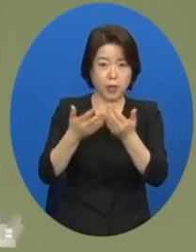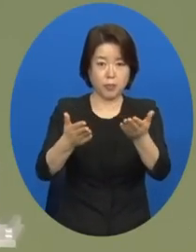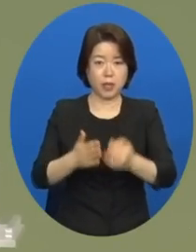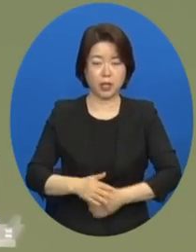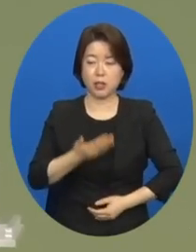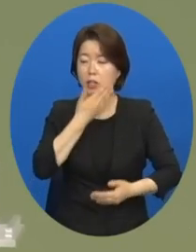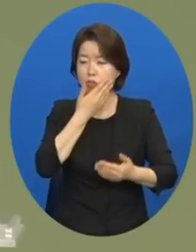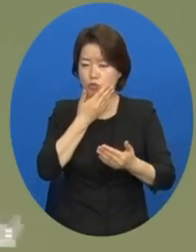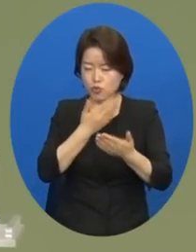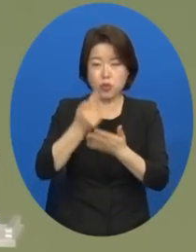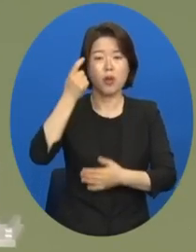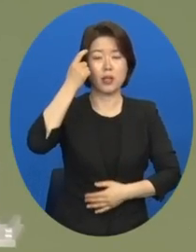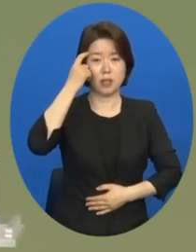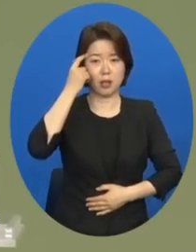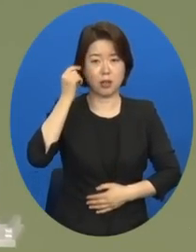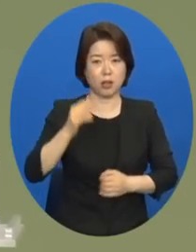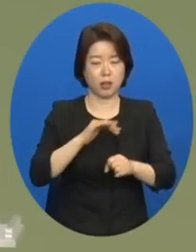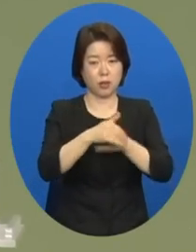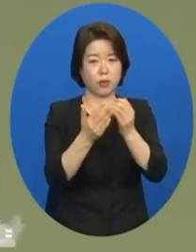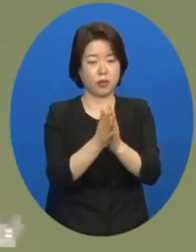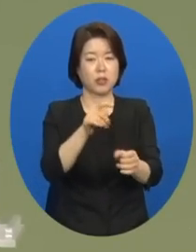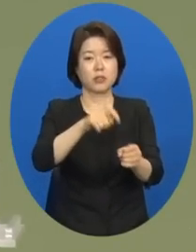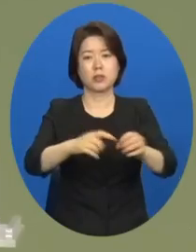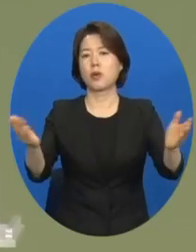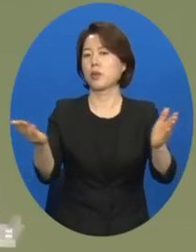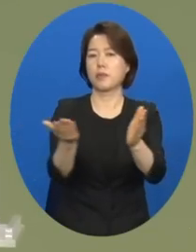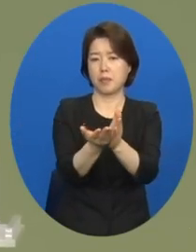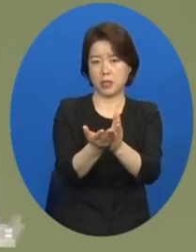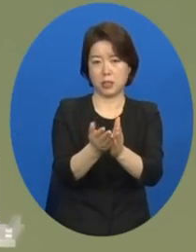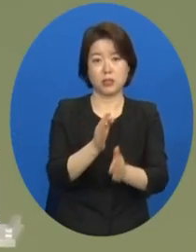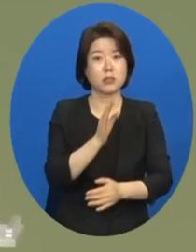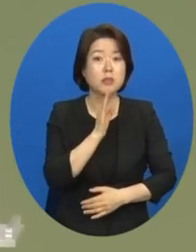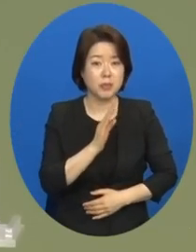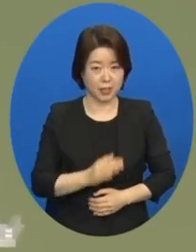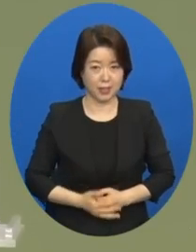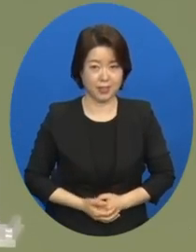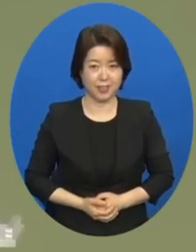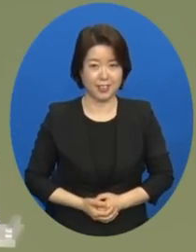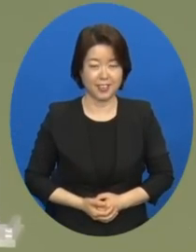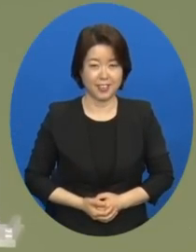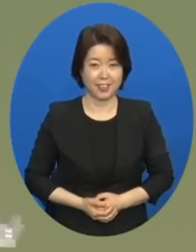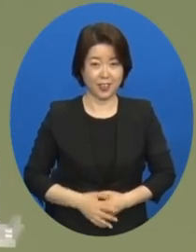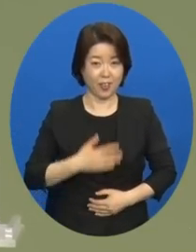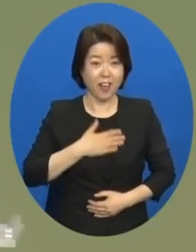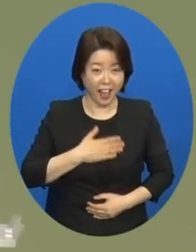가치입니다 성경적이기 때문에 그래요 아셨어요